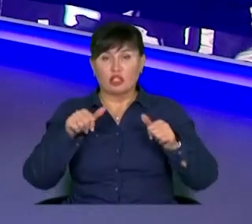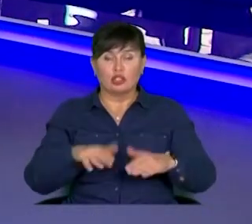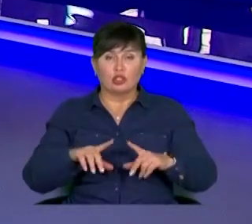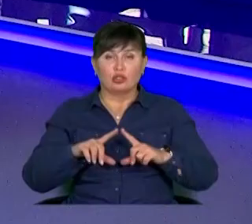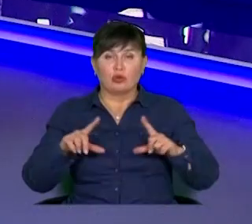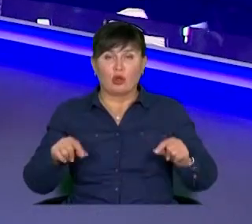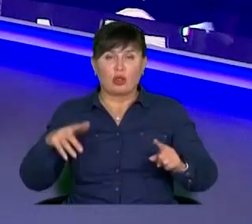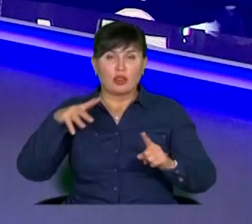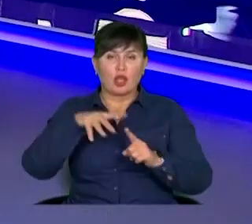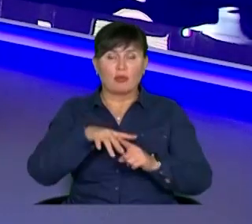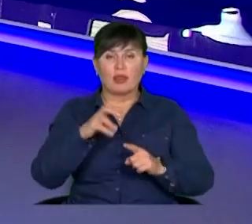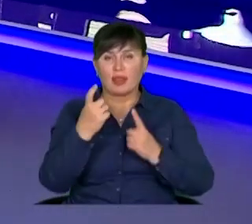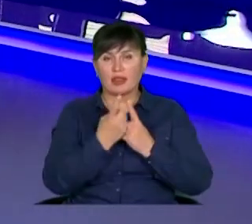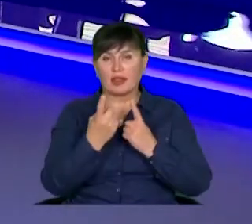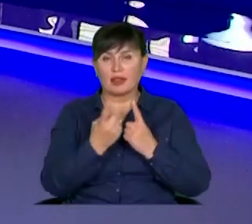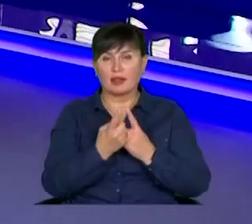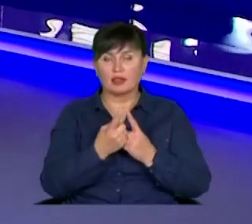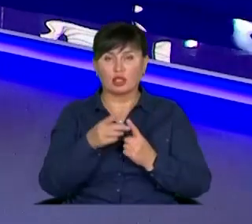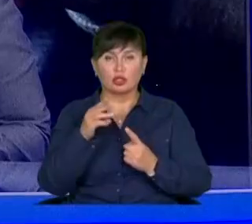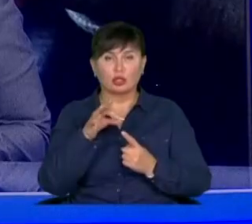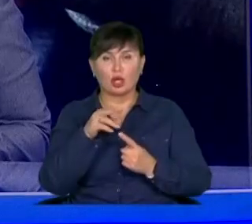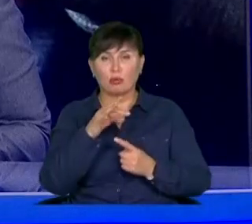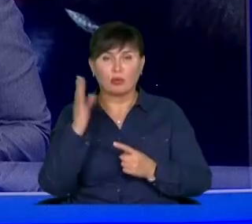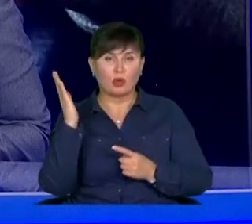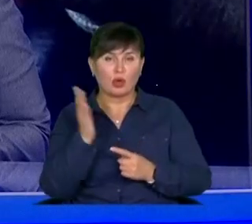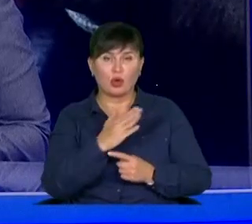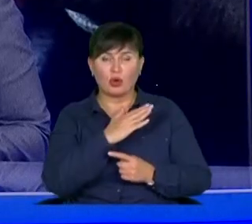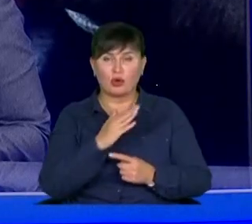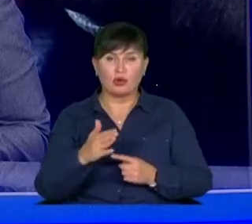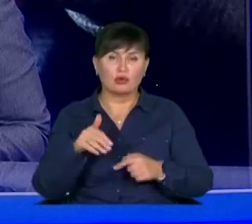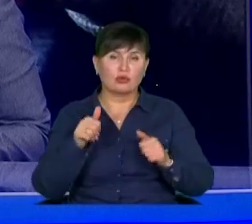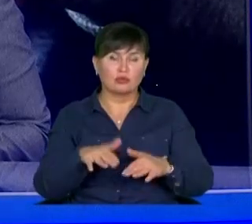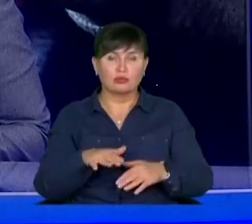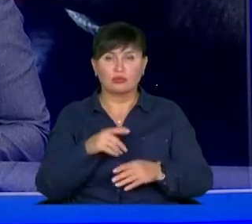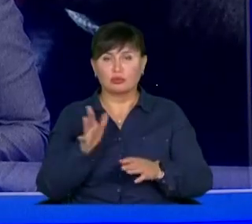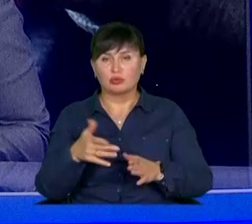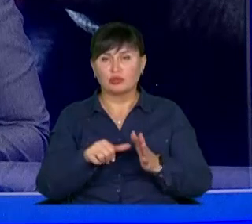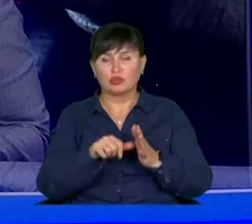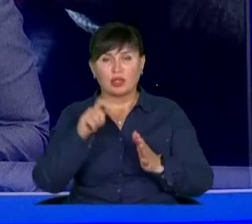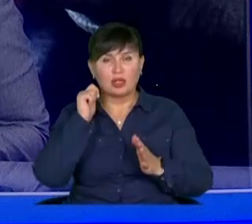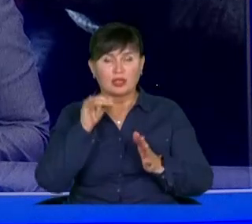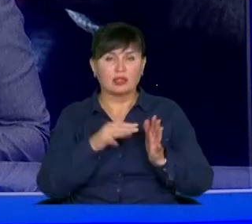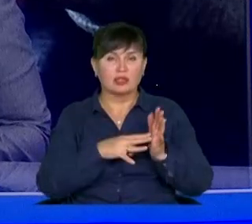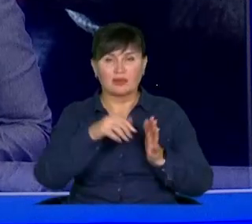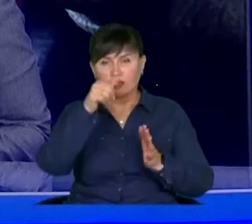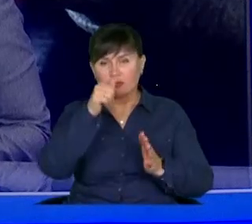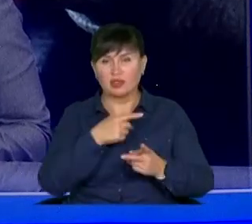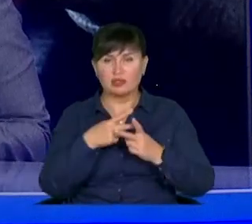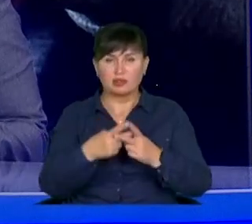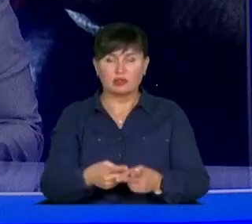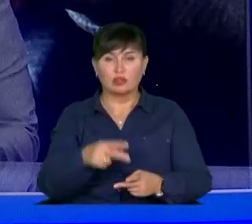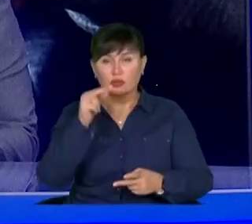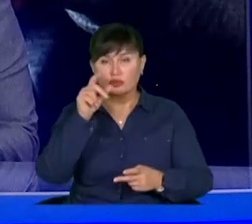школьнику, напавшему на одноклассников с топором. Решением суда подросток проведет в тюрьме 6 лет и 9 месяцев.